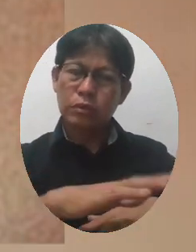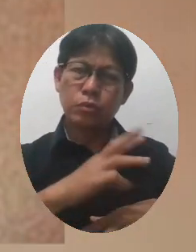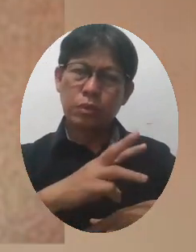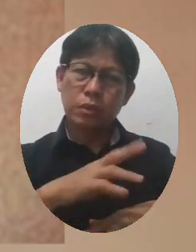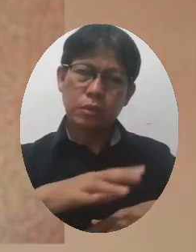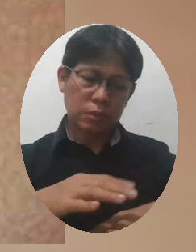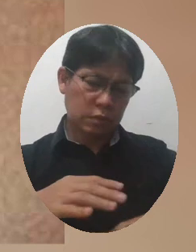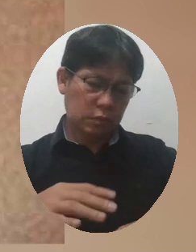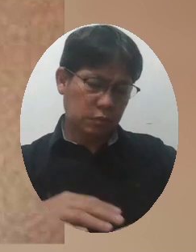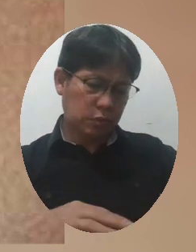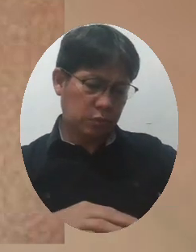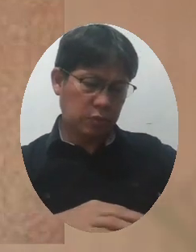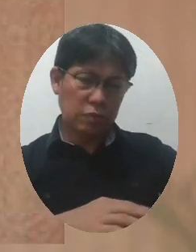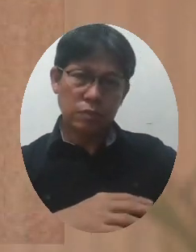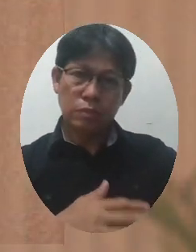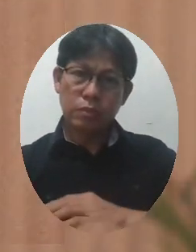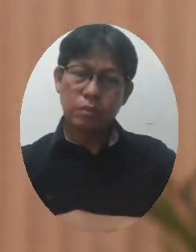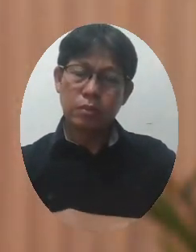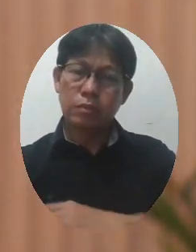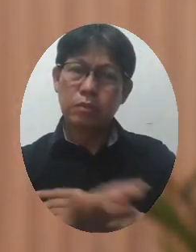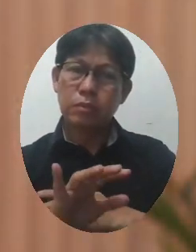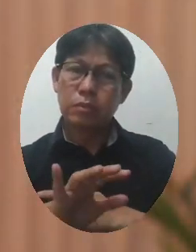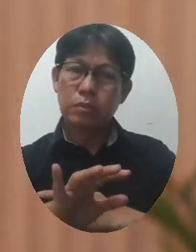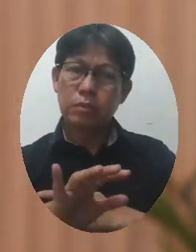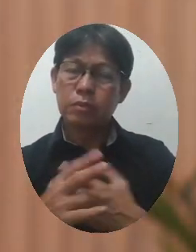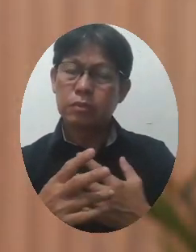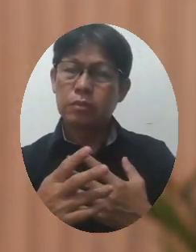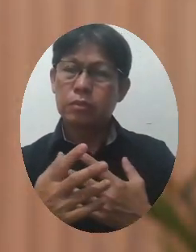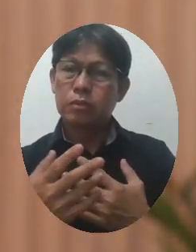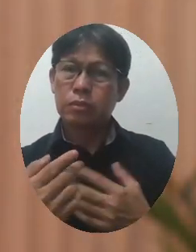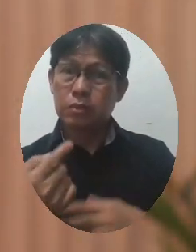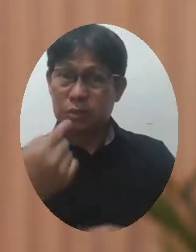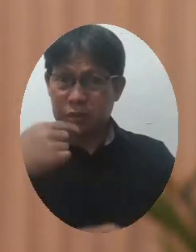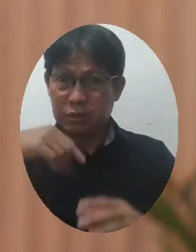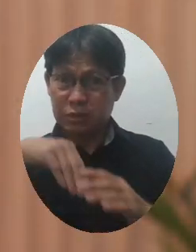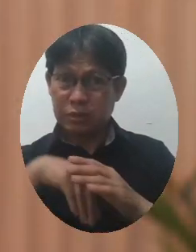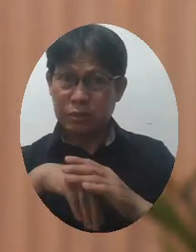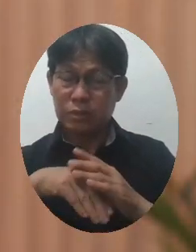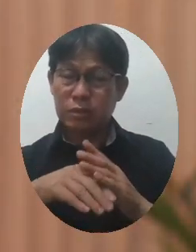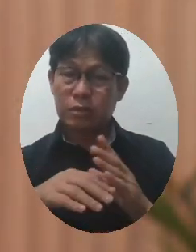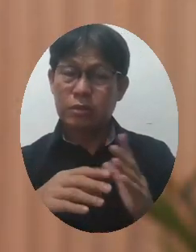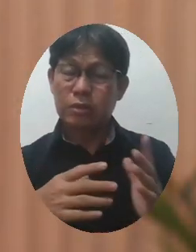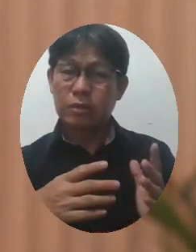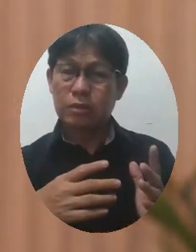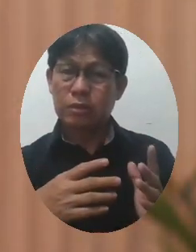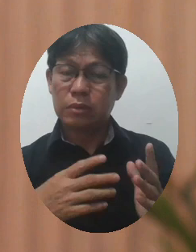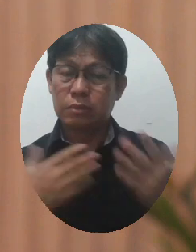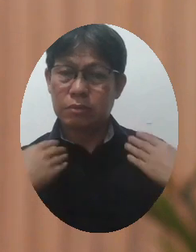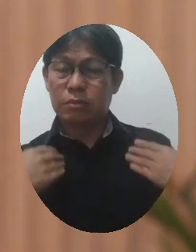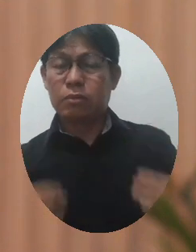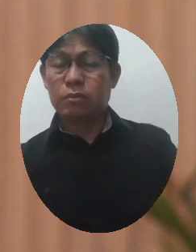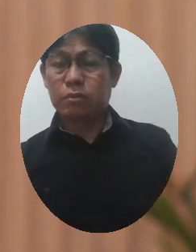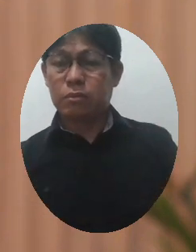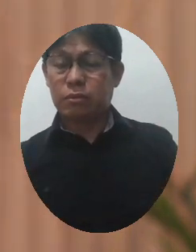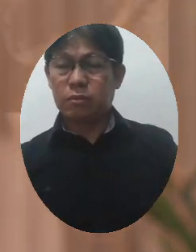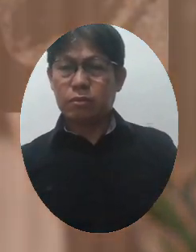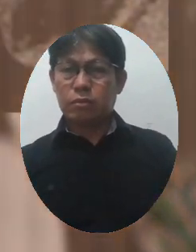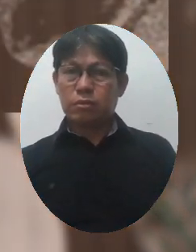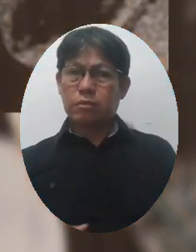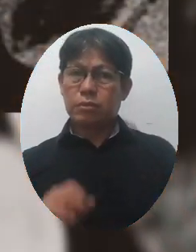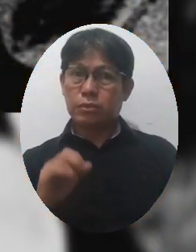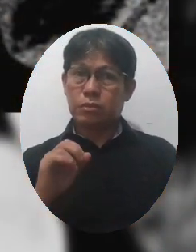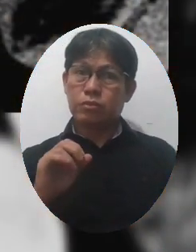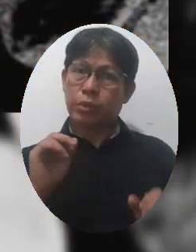balat, no? At pumasok sa ating katawan, pumunta sa bituka, sa bladder, or yun nga, minsan ay sa atay ng